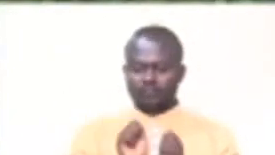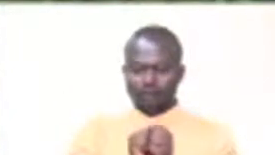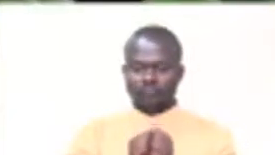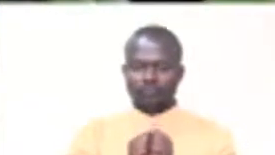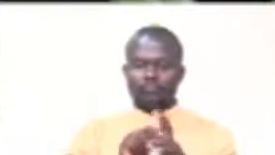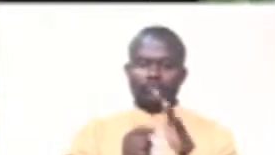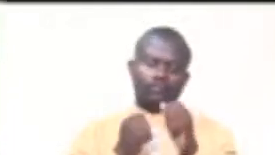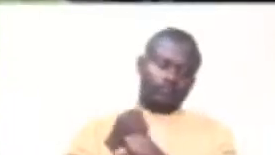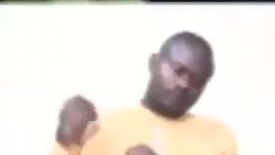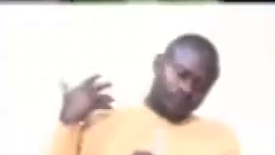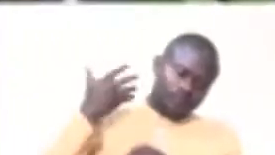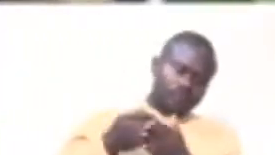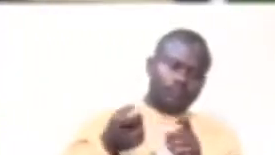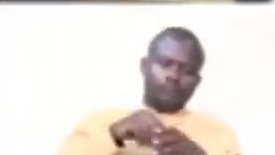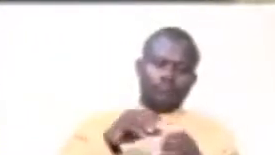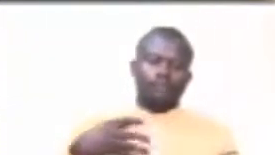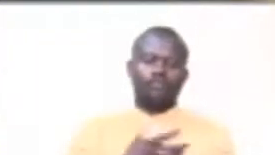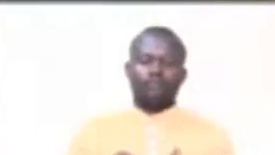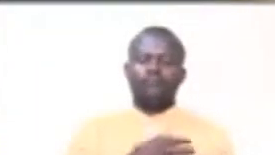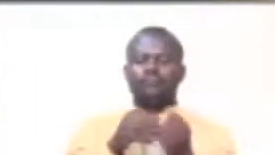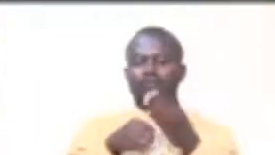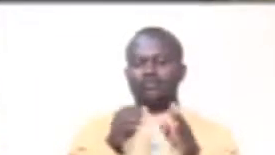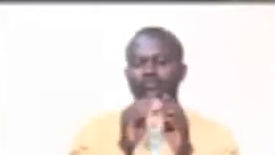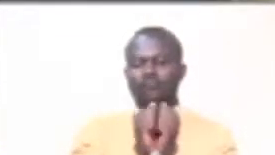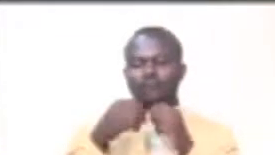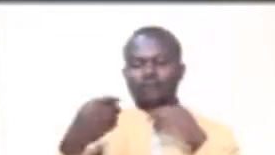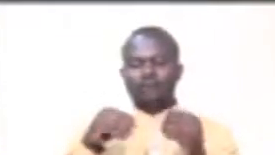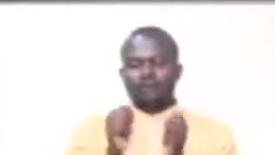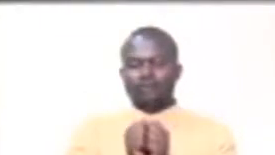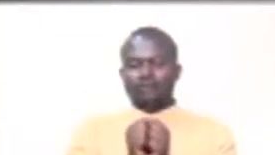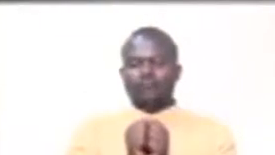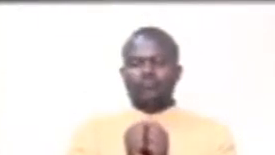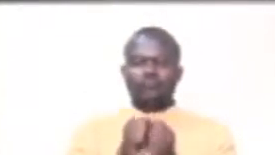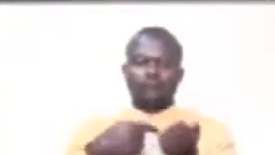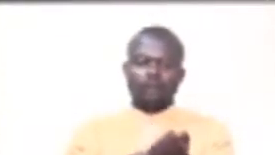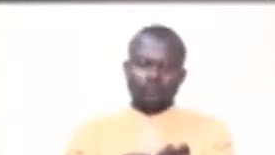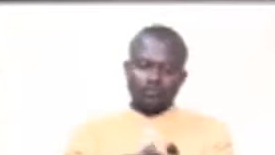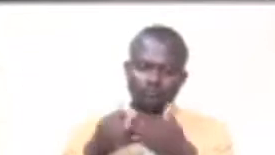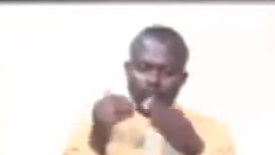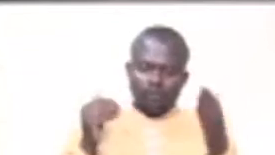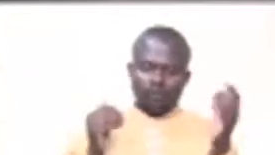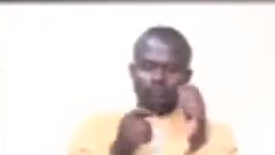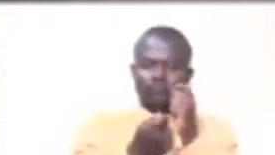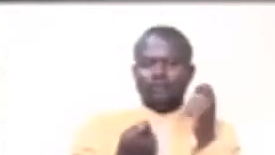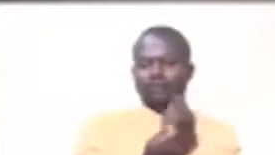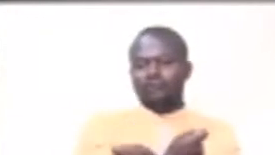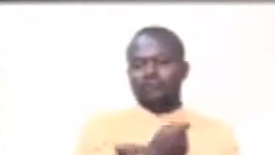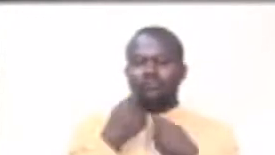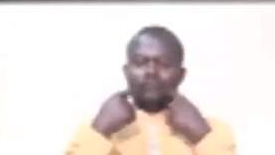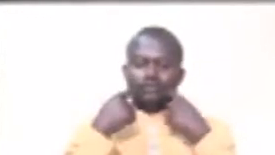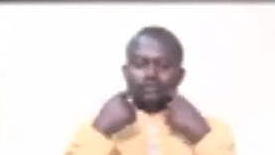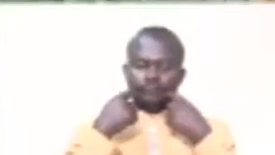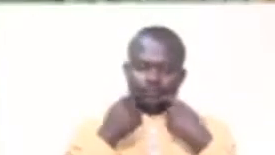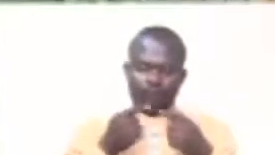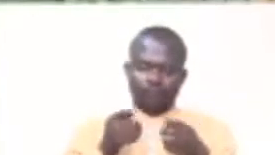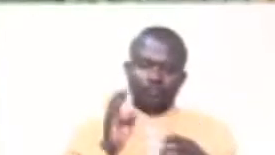uwo mwaka ntikigeze cyongererwa ubushobozi yaba mu nyubako no mu bikoresho. Abahivurizaga mbere y'uko kivugururwa bavuga ko